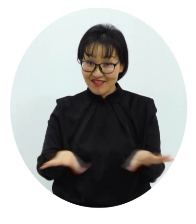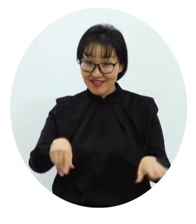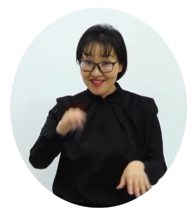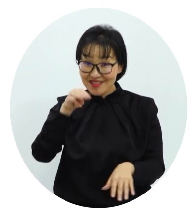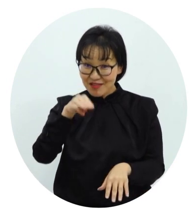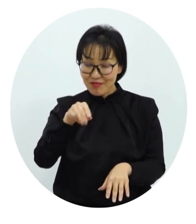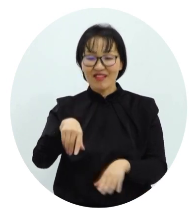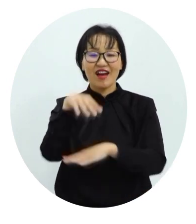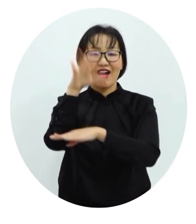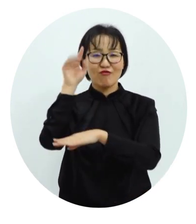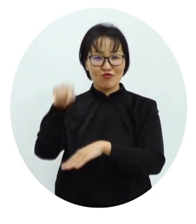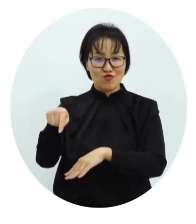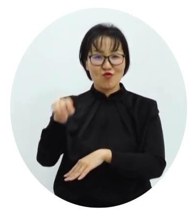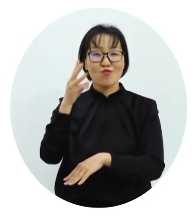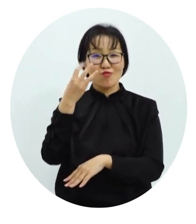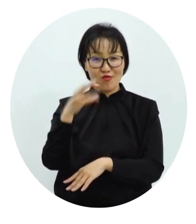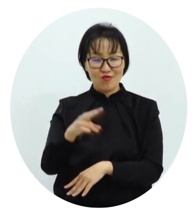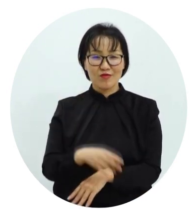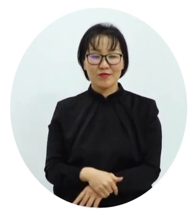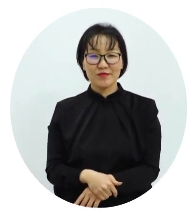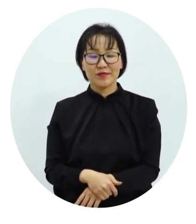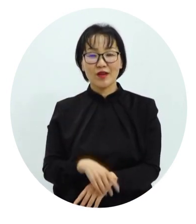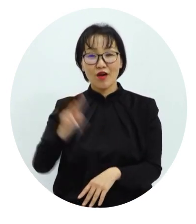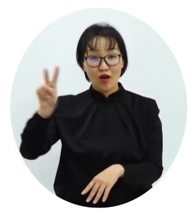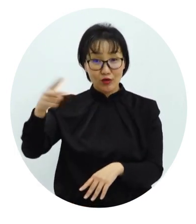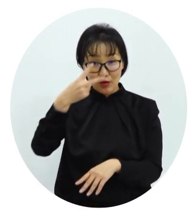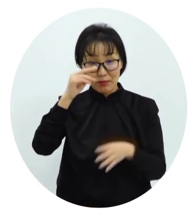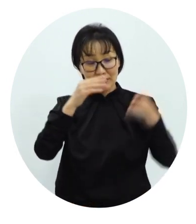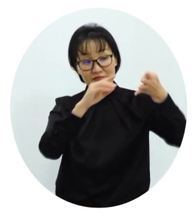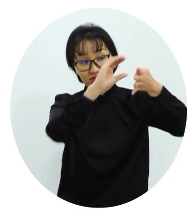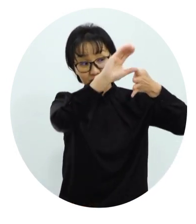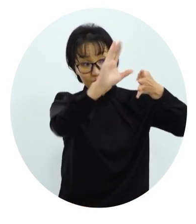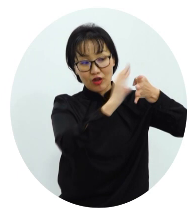учраас хаврын үлрэл вэ. За 2-р бадаг анхаарай.